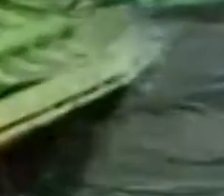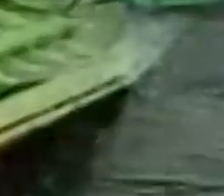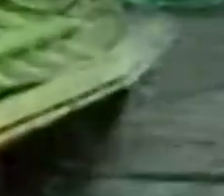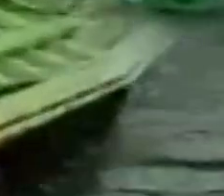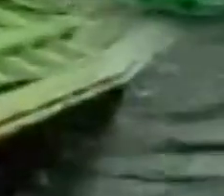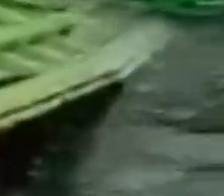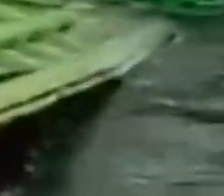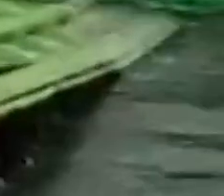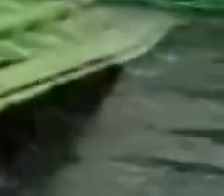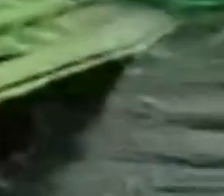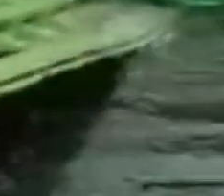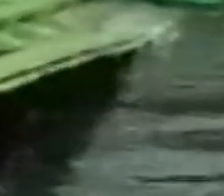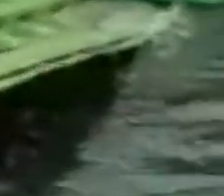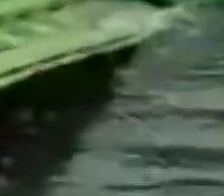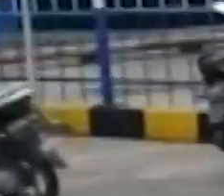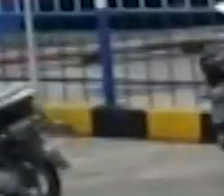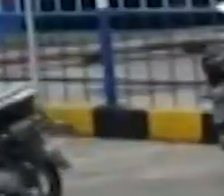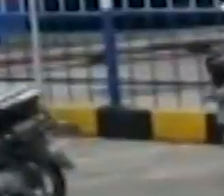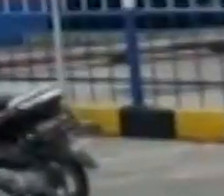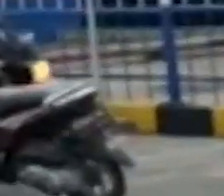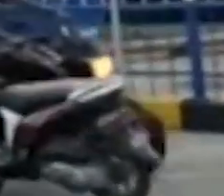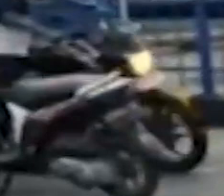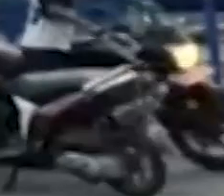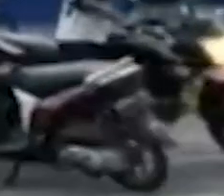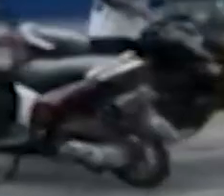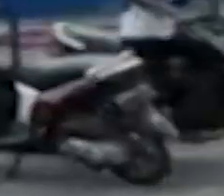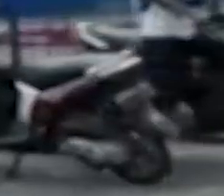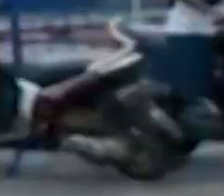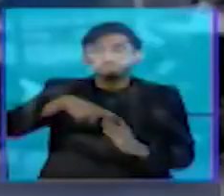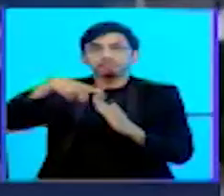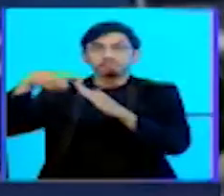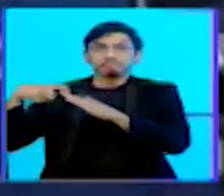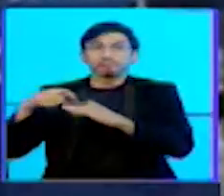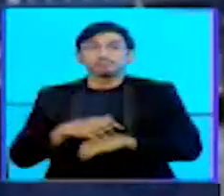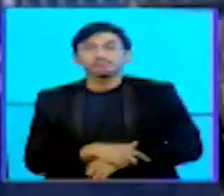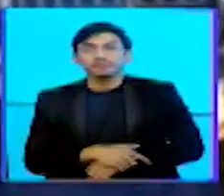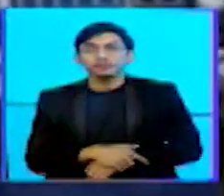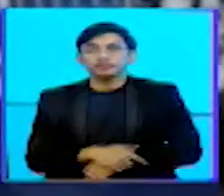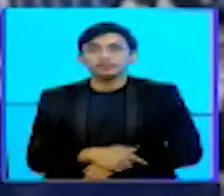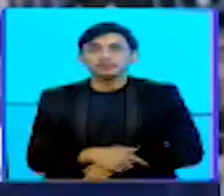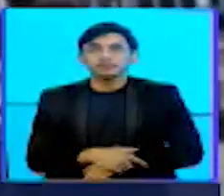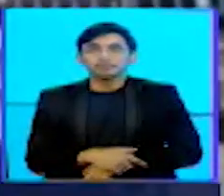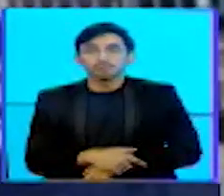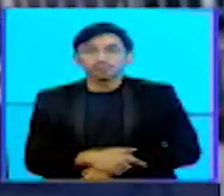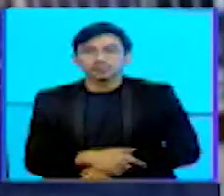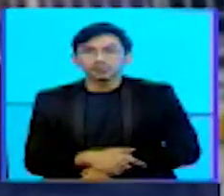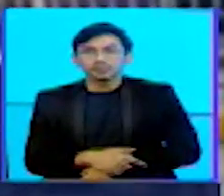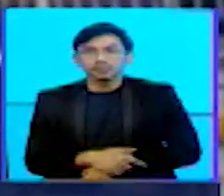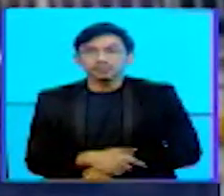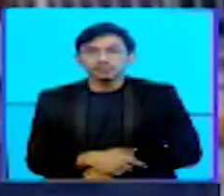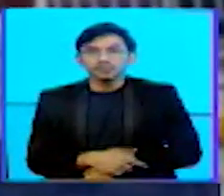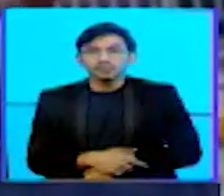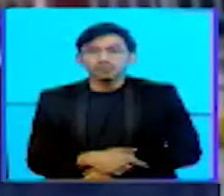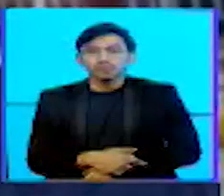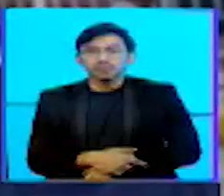tenggelam dievakuasi dengan alat berat. Dievakuasi tadi kan secara koordinasi dengan pemilik